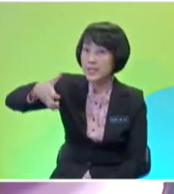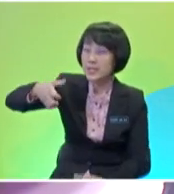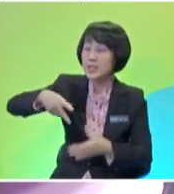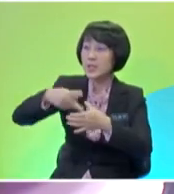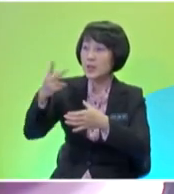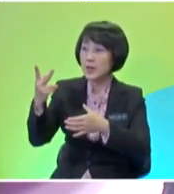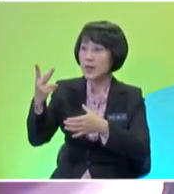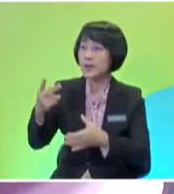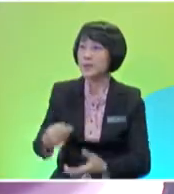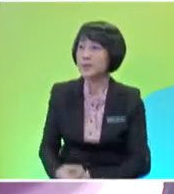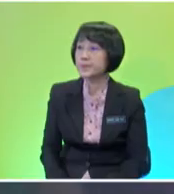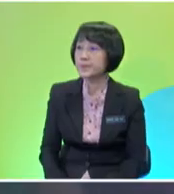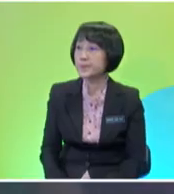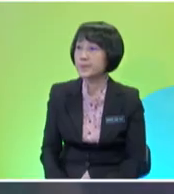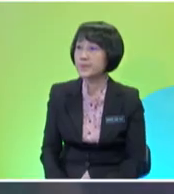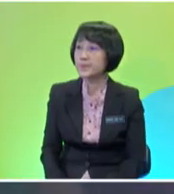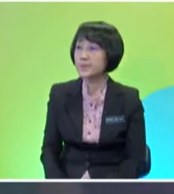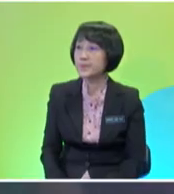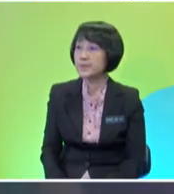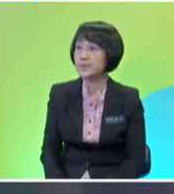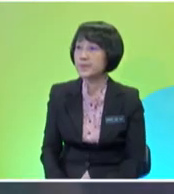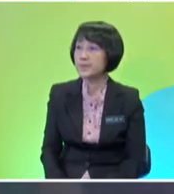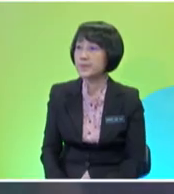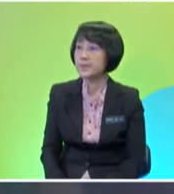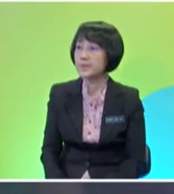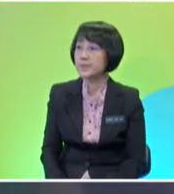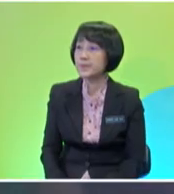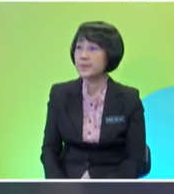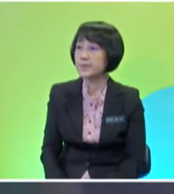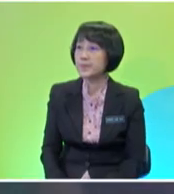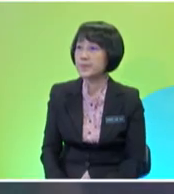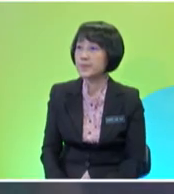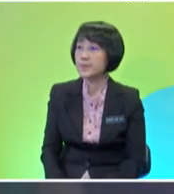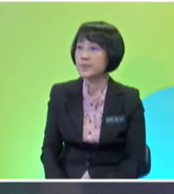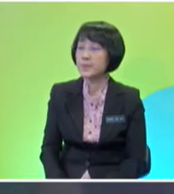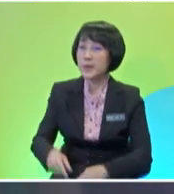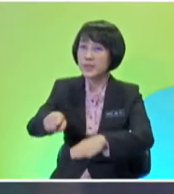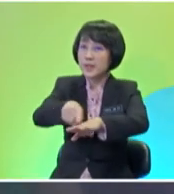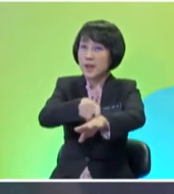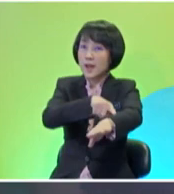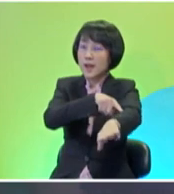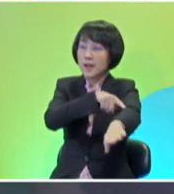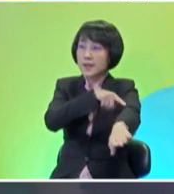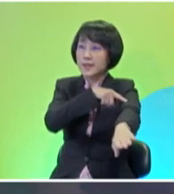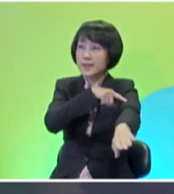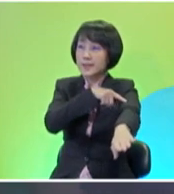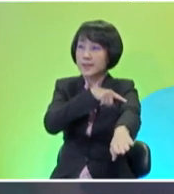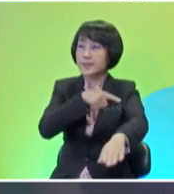panas tu keluar. Okey, pastikan kita buat tu teruslah. Panjang ke bawah. Ya. Ikut pada saiz kita